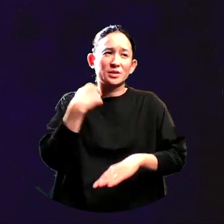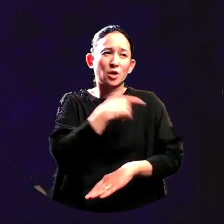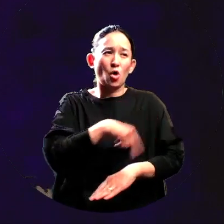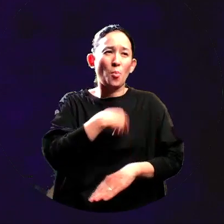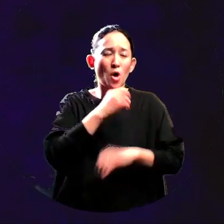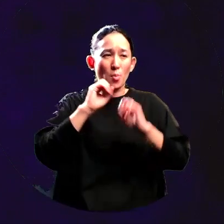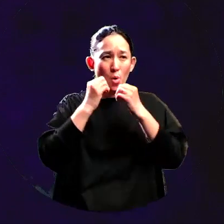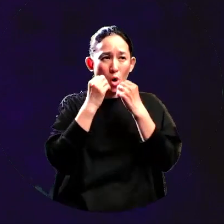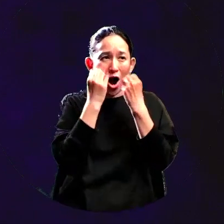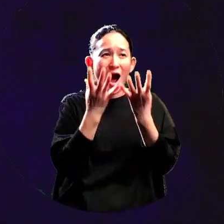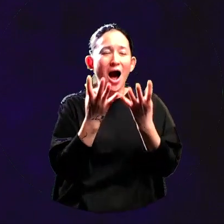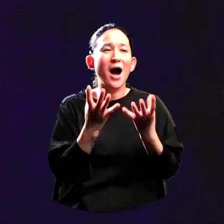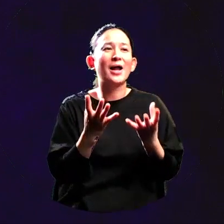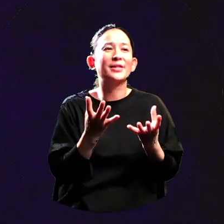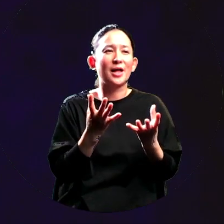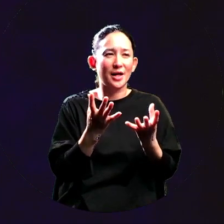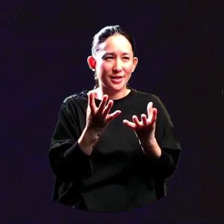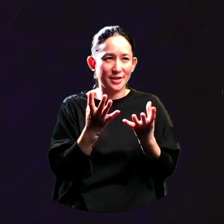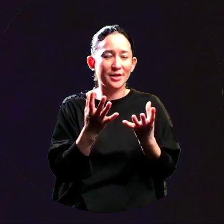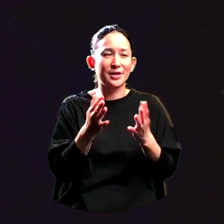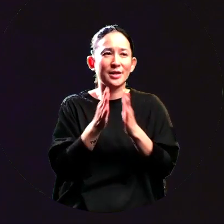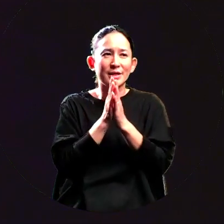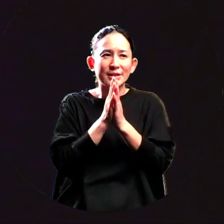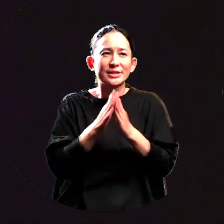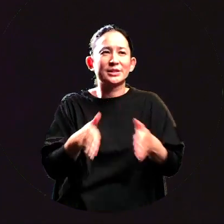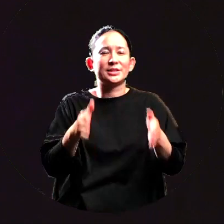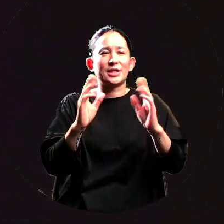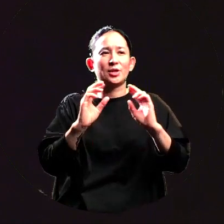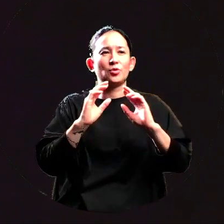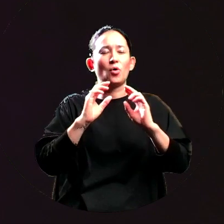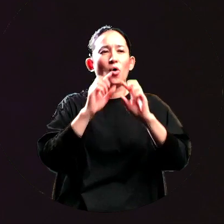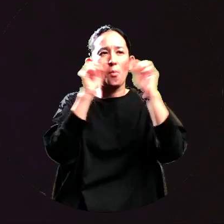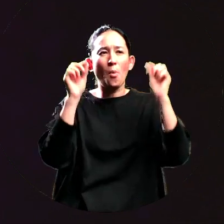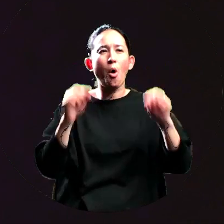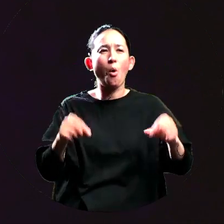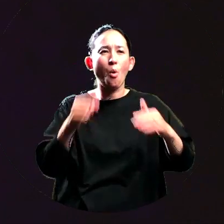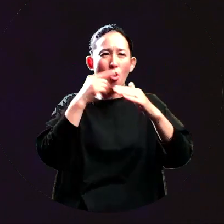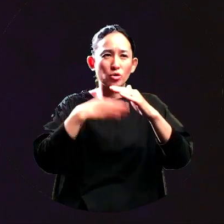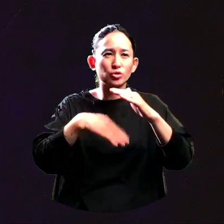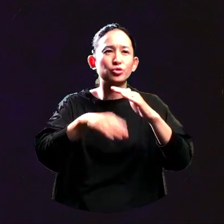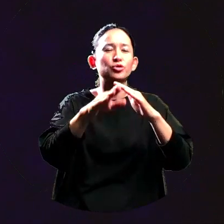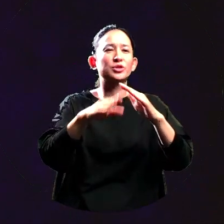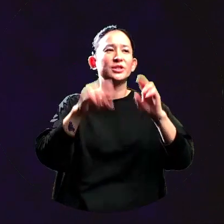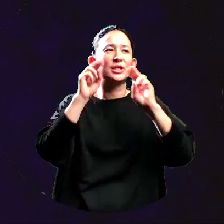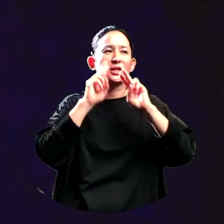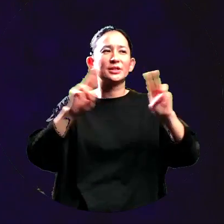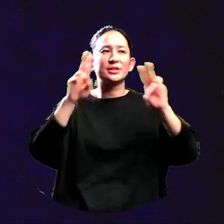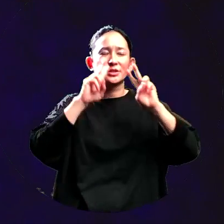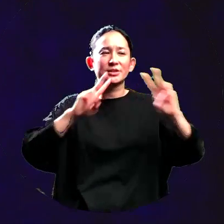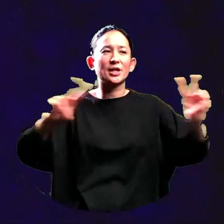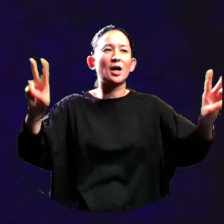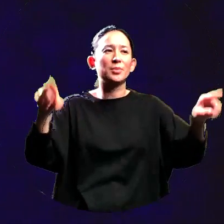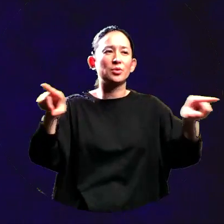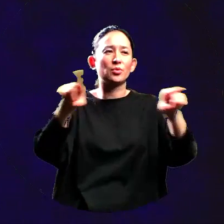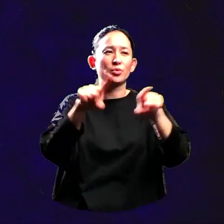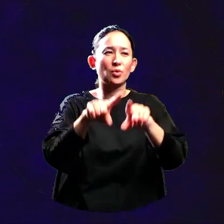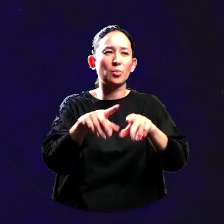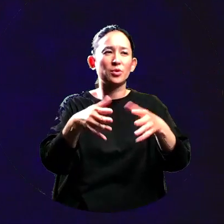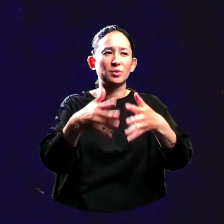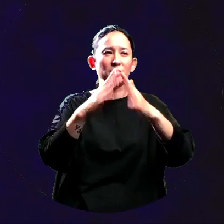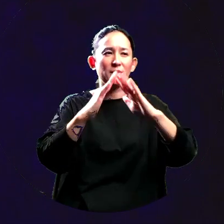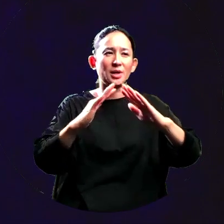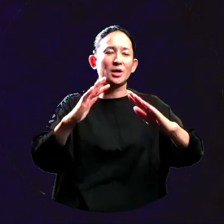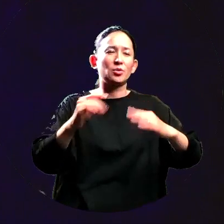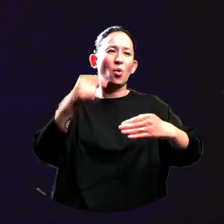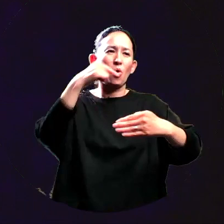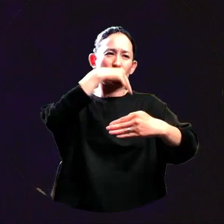日本語で読みします。感謝の思いも新たに神殿の門をくぐり、賛美の歌声とともに宮の内庭に入りな